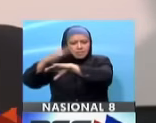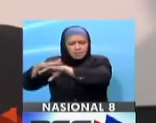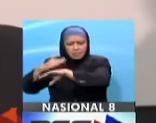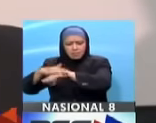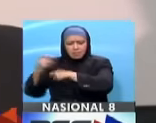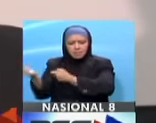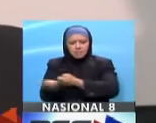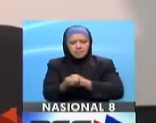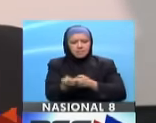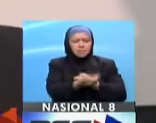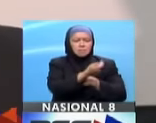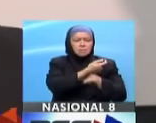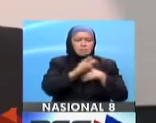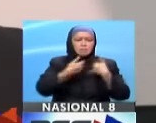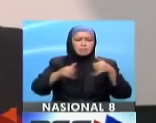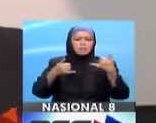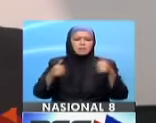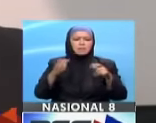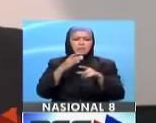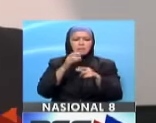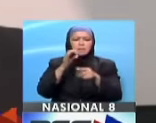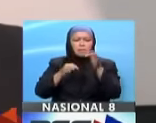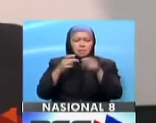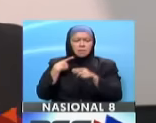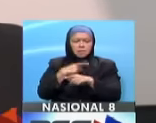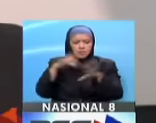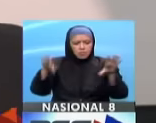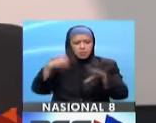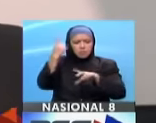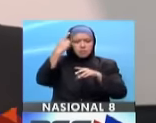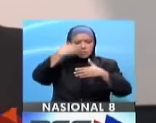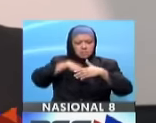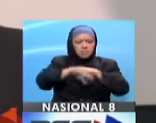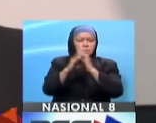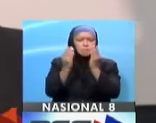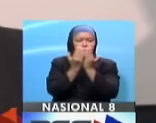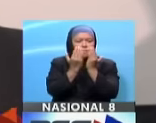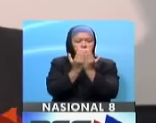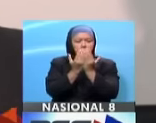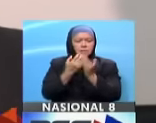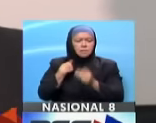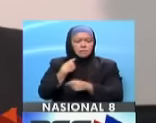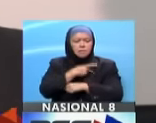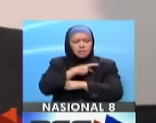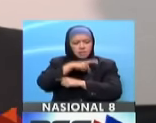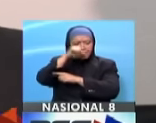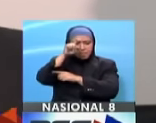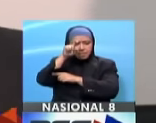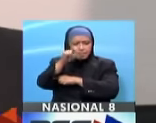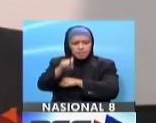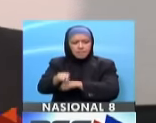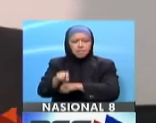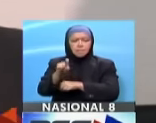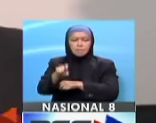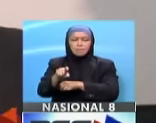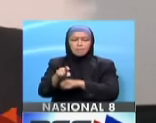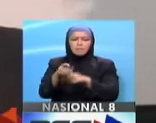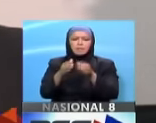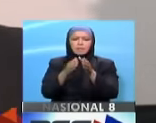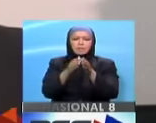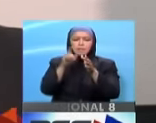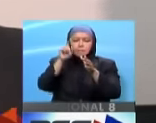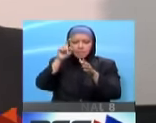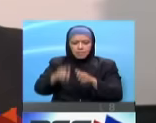old, and we want to introduce them to the sport in a way that gives them a taste of the sport, but it's done in a way that's as